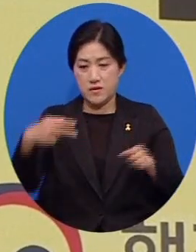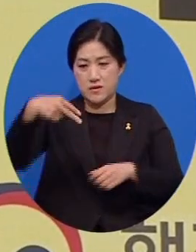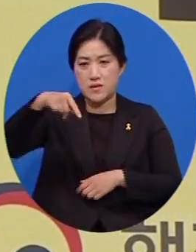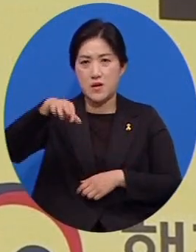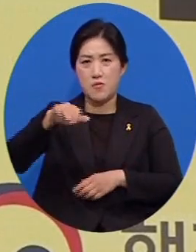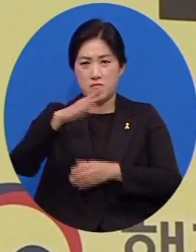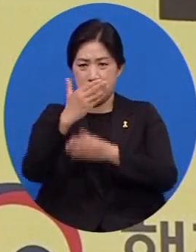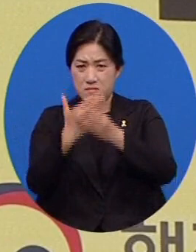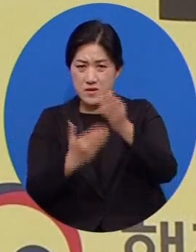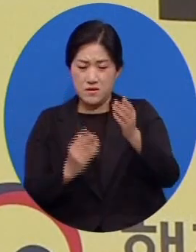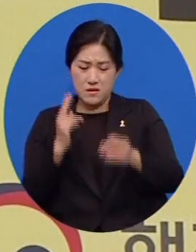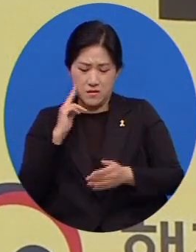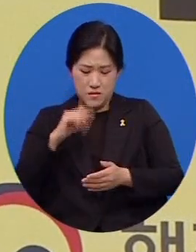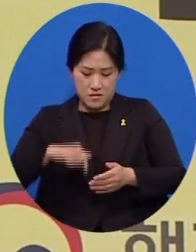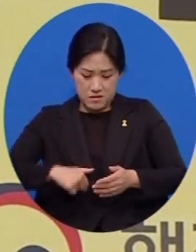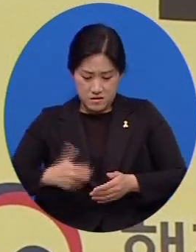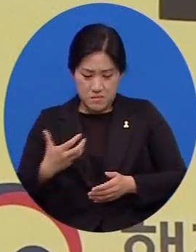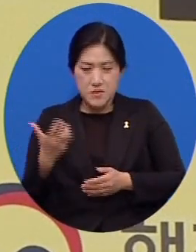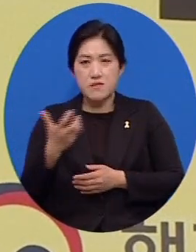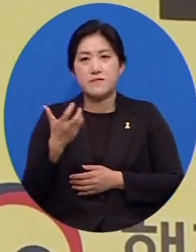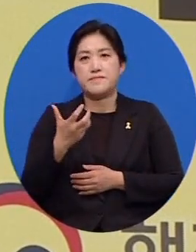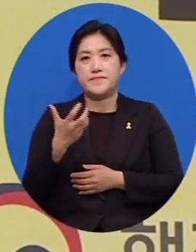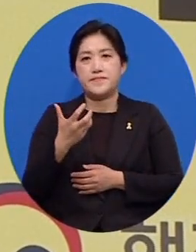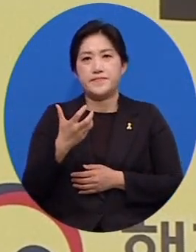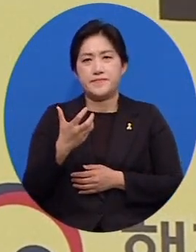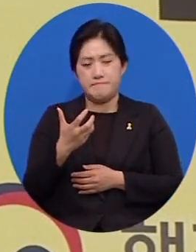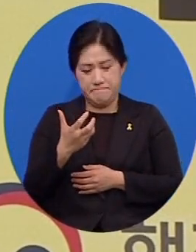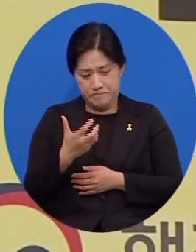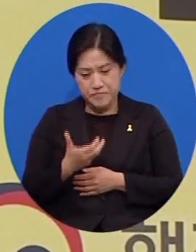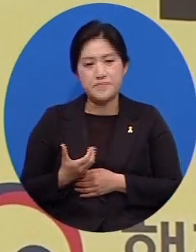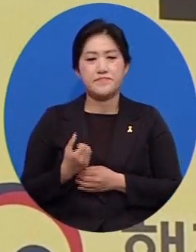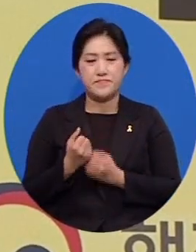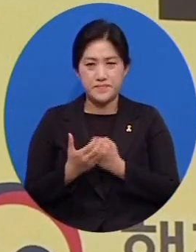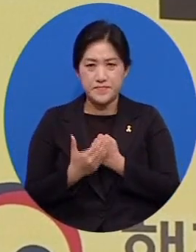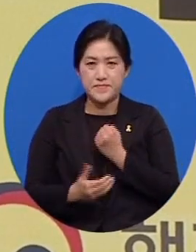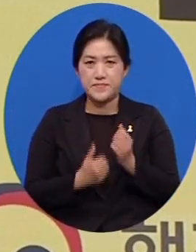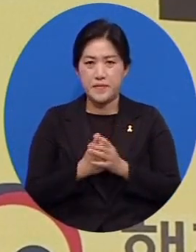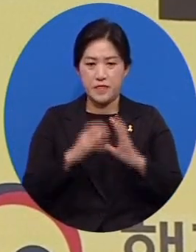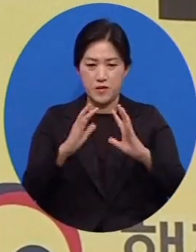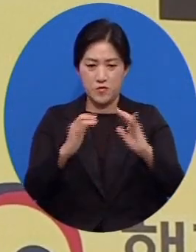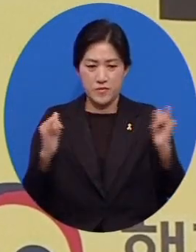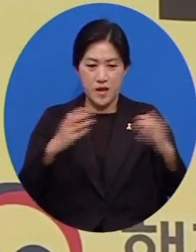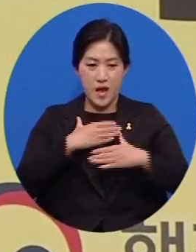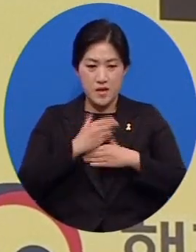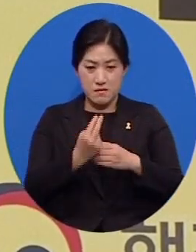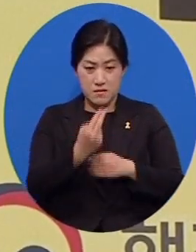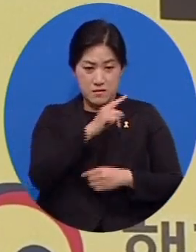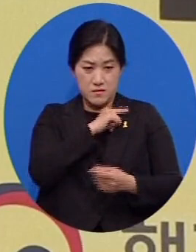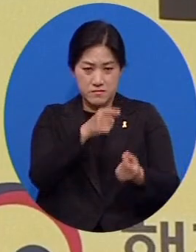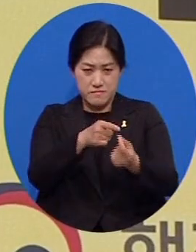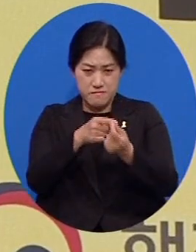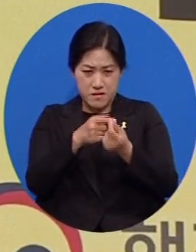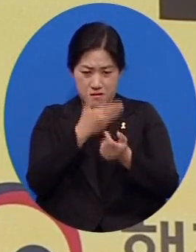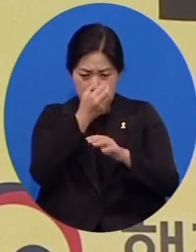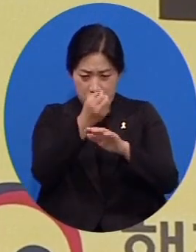세월호라는 깊은 아픔 속에서 국민의 안전과 생명을 가장 소중하게